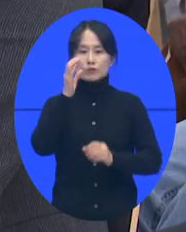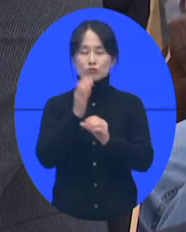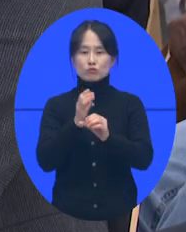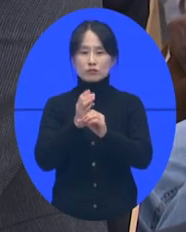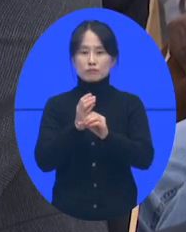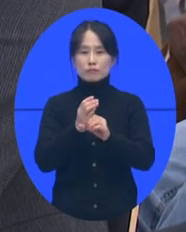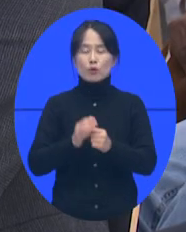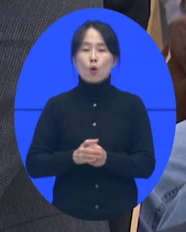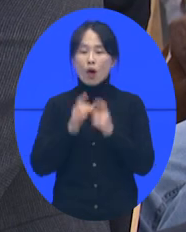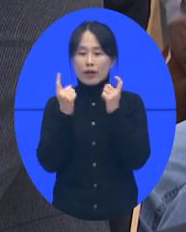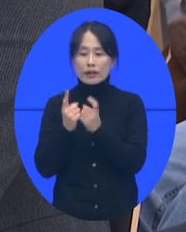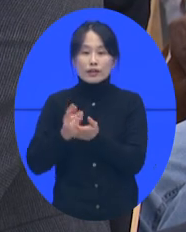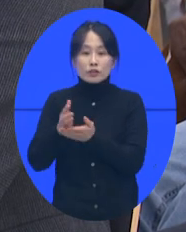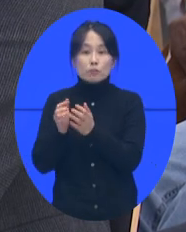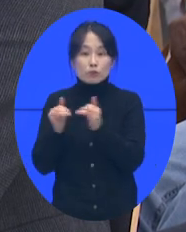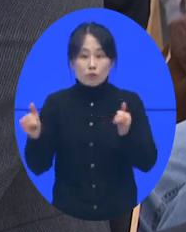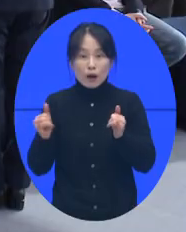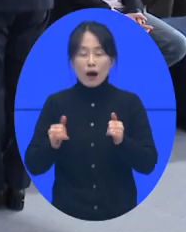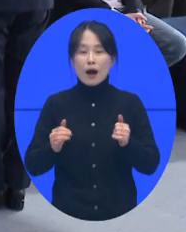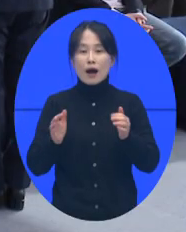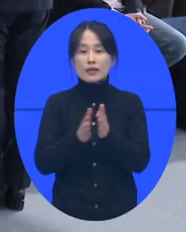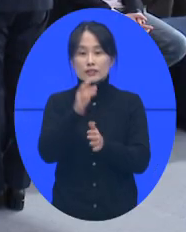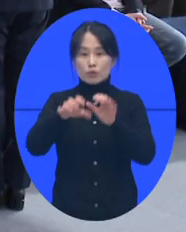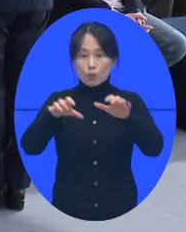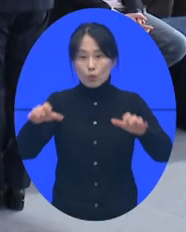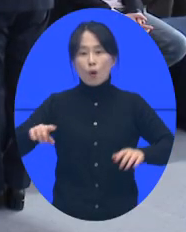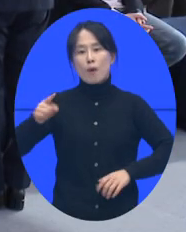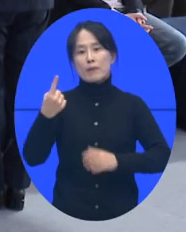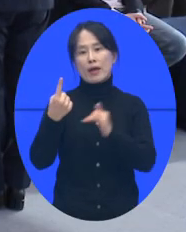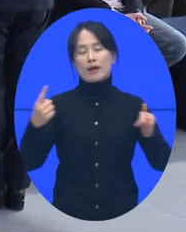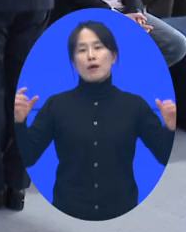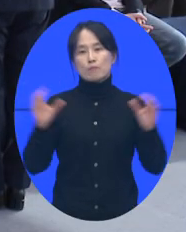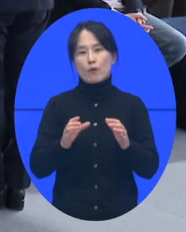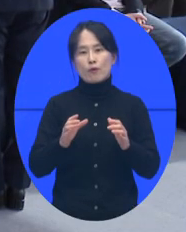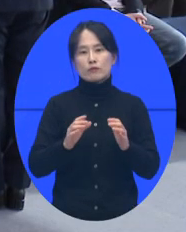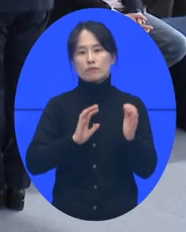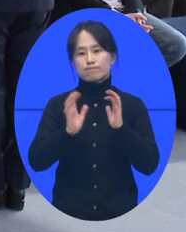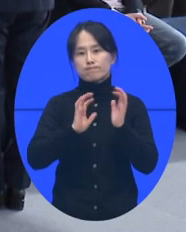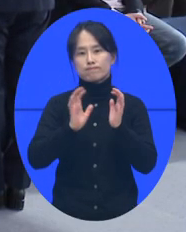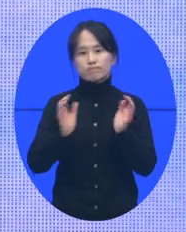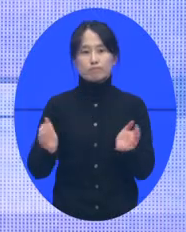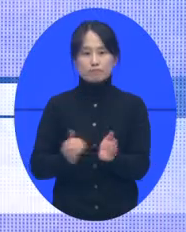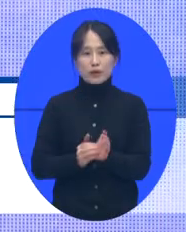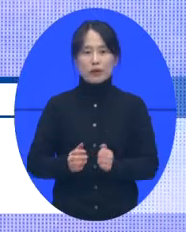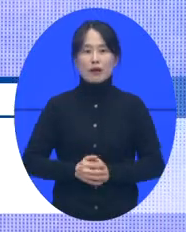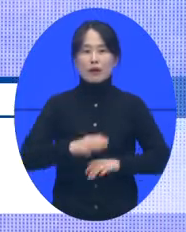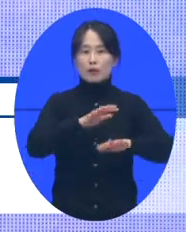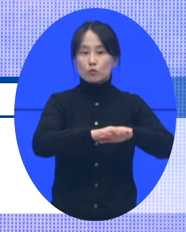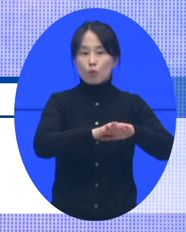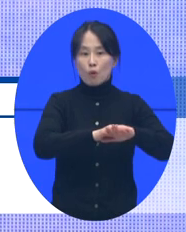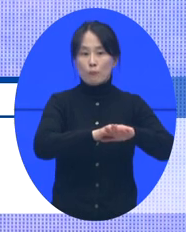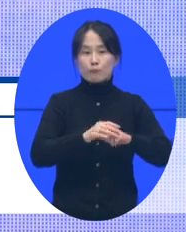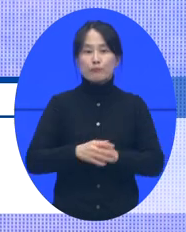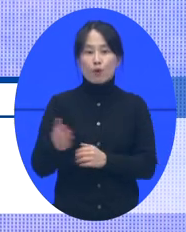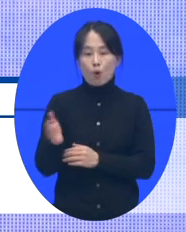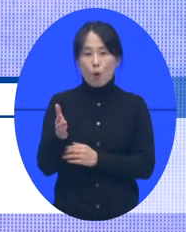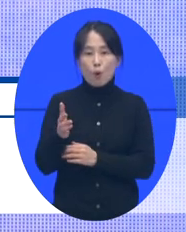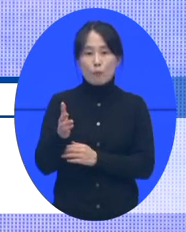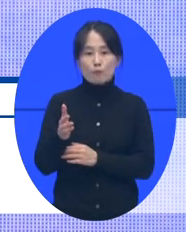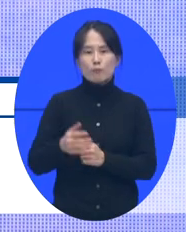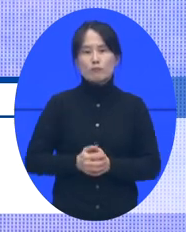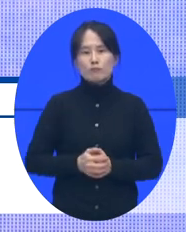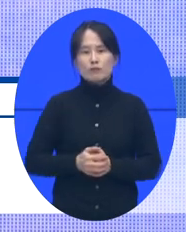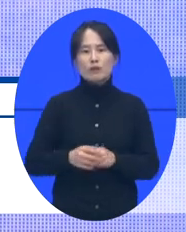중립 위원과 민간 전문가, 각 시군 등 약 100여 명이 모여 지혜를 모으는 자리. 농업, 어업,